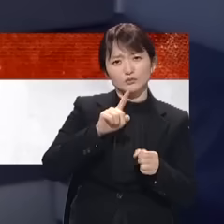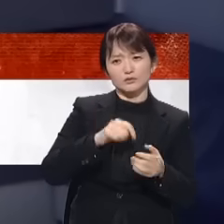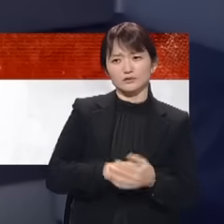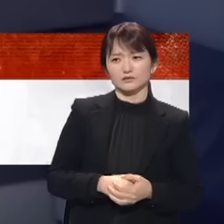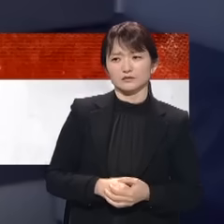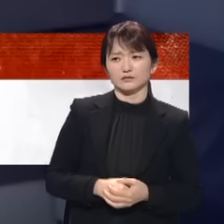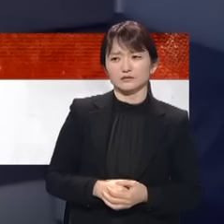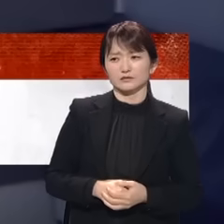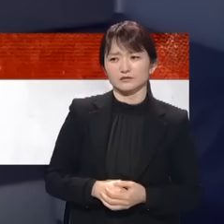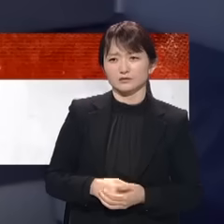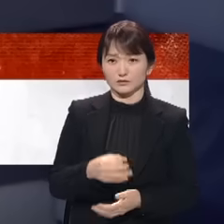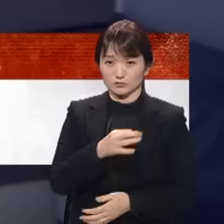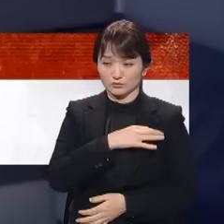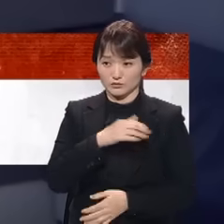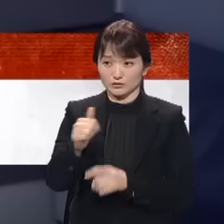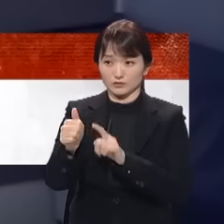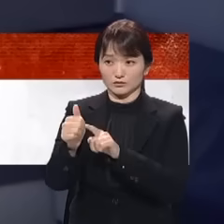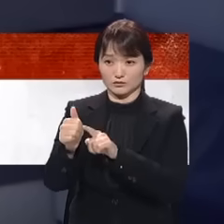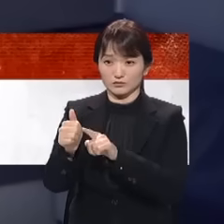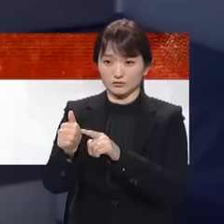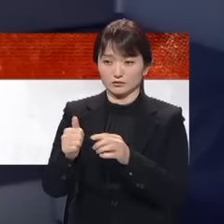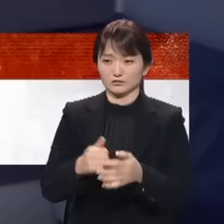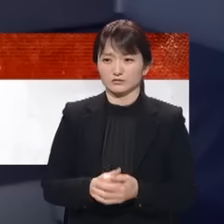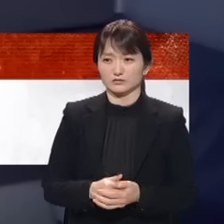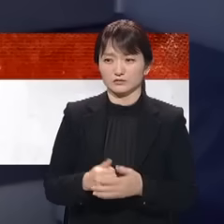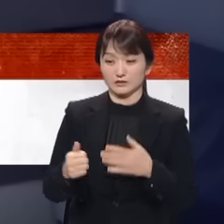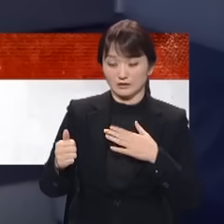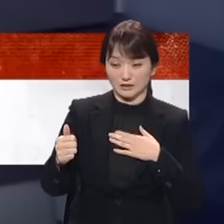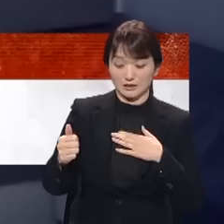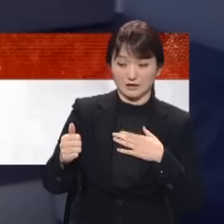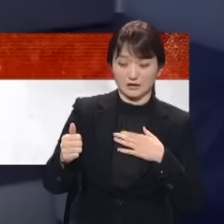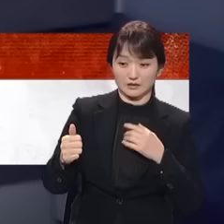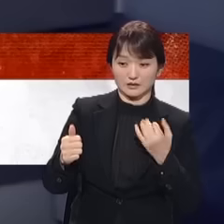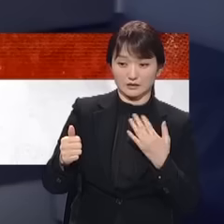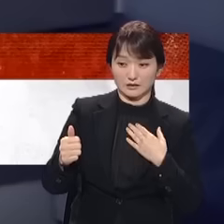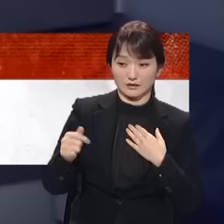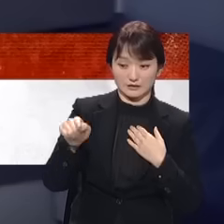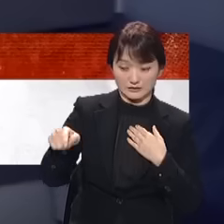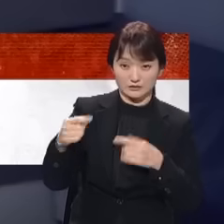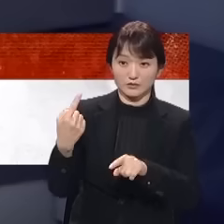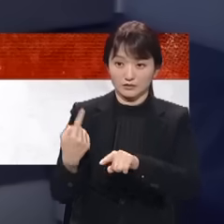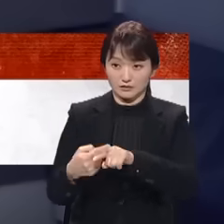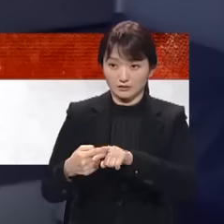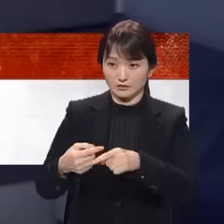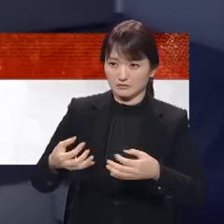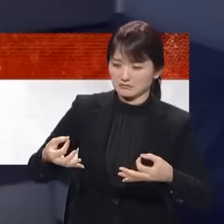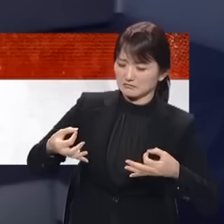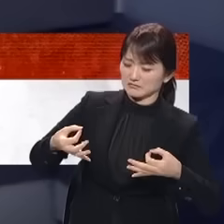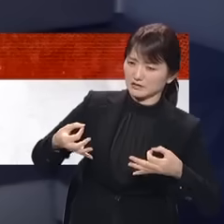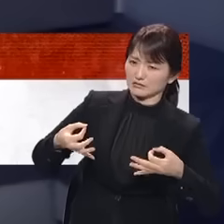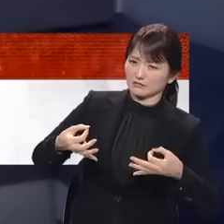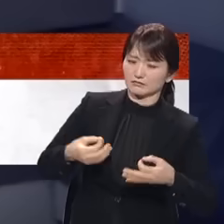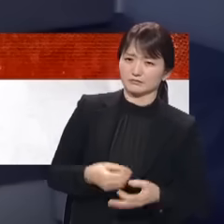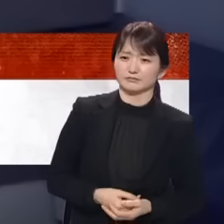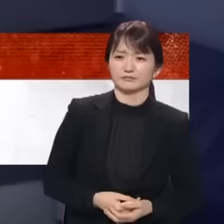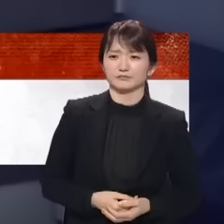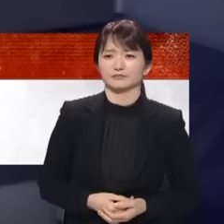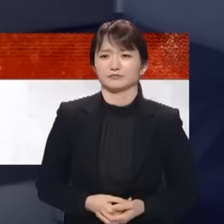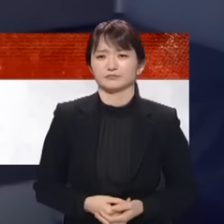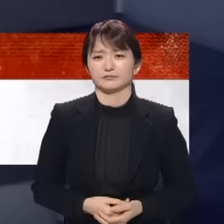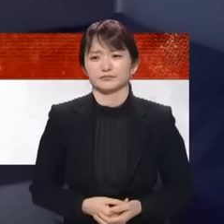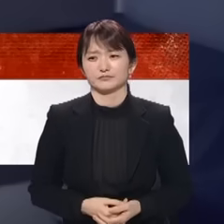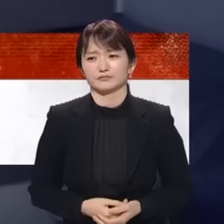자기가 너희를 못지 않다는 걸 과시하기 위해서인지 그게 더 커지더라고요. 그러니까 프리